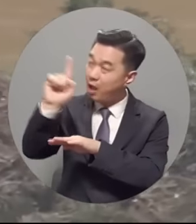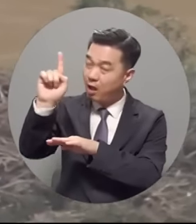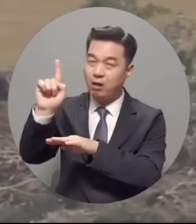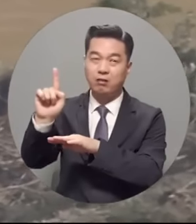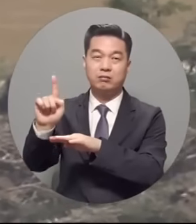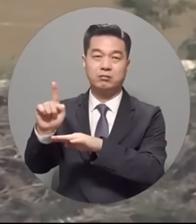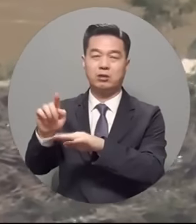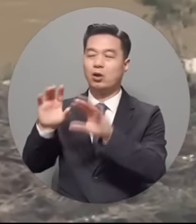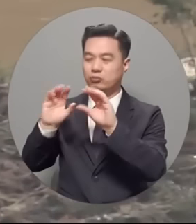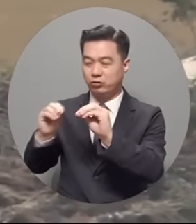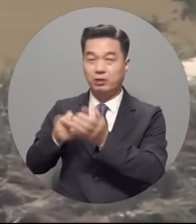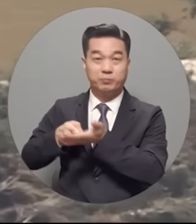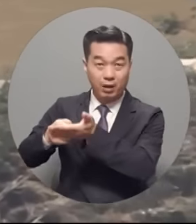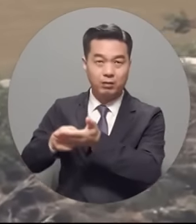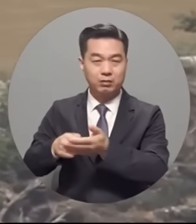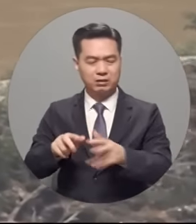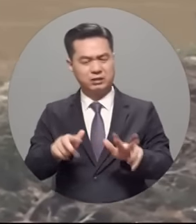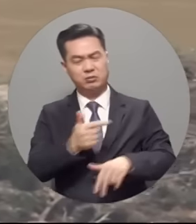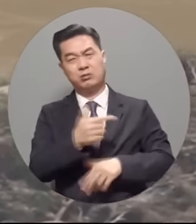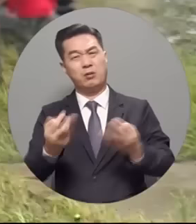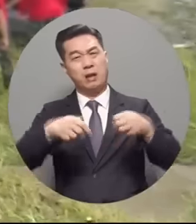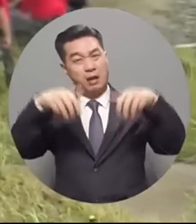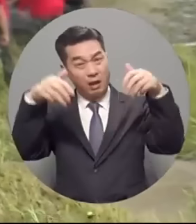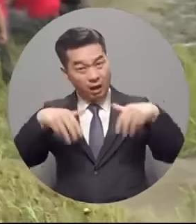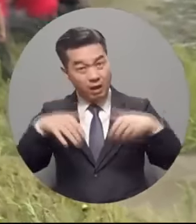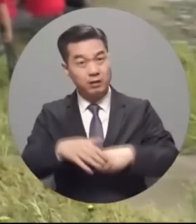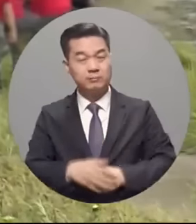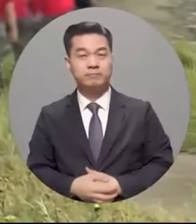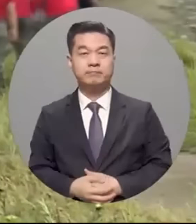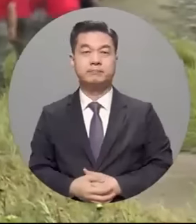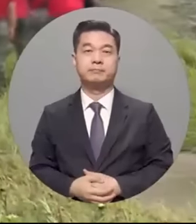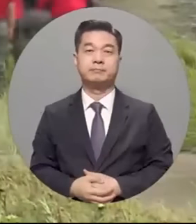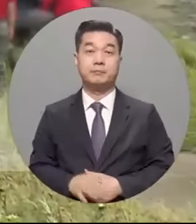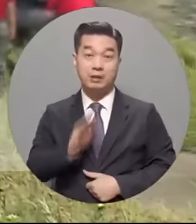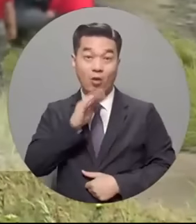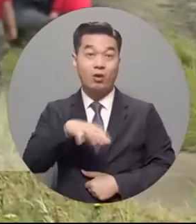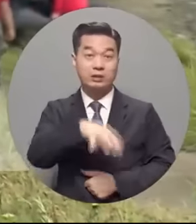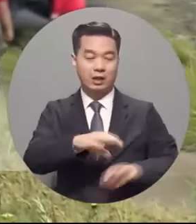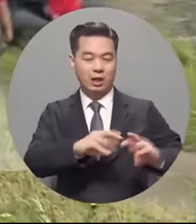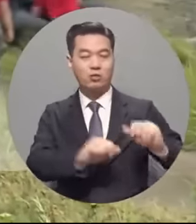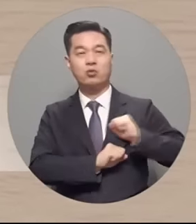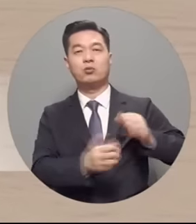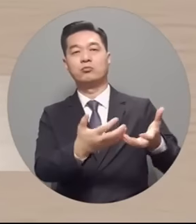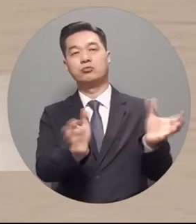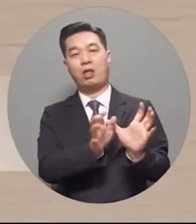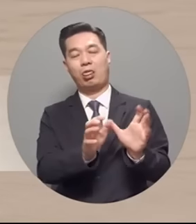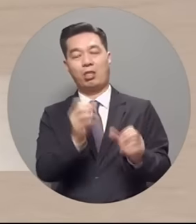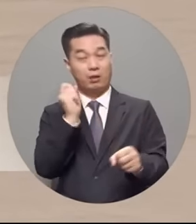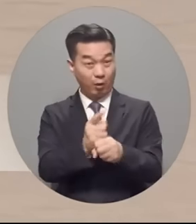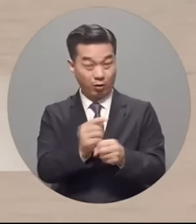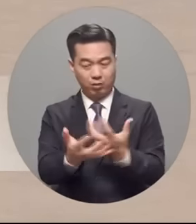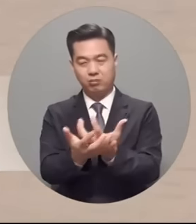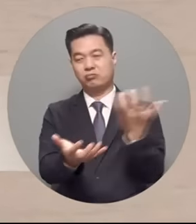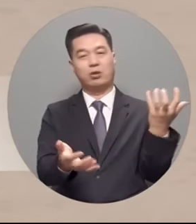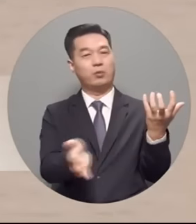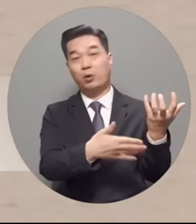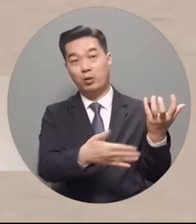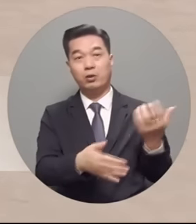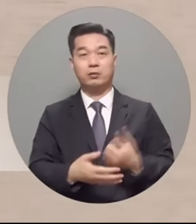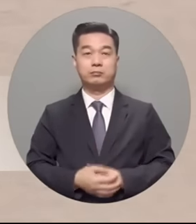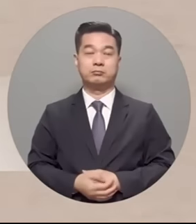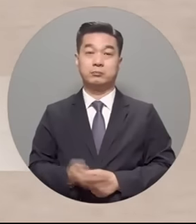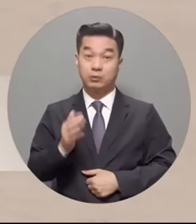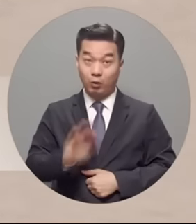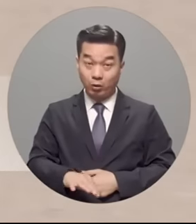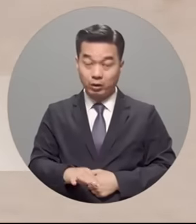야, 지금 너무 많이 와. 현장에 있던 육군 부대는 이미 철수한 상태였습니다. 그런데